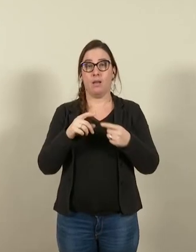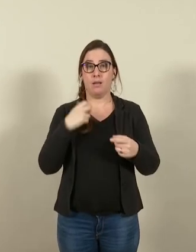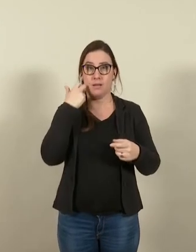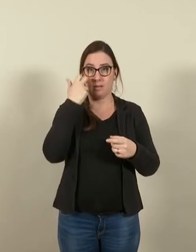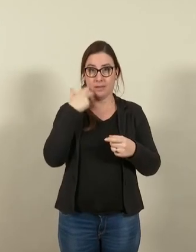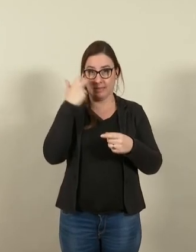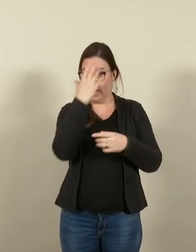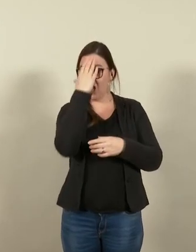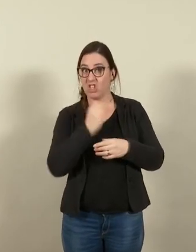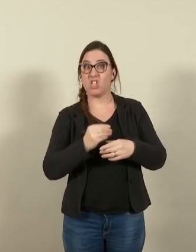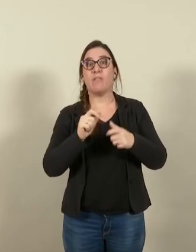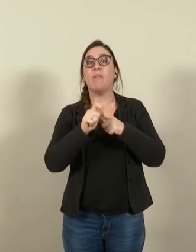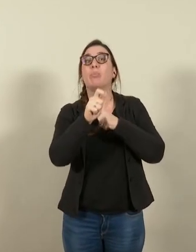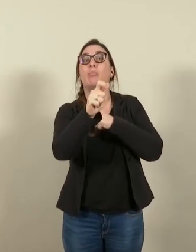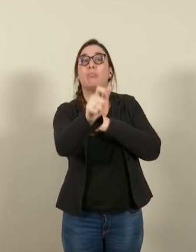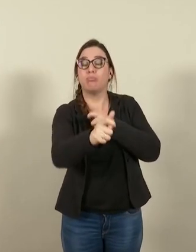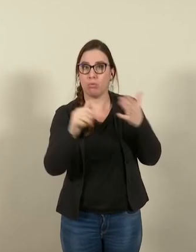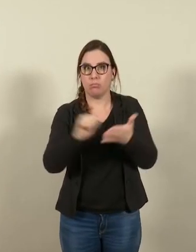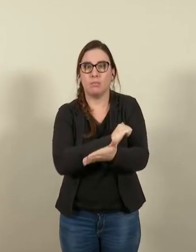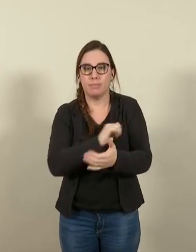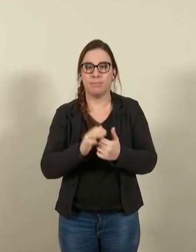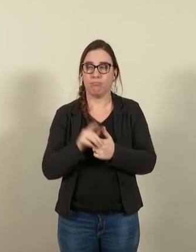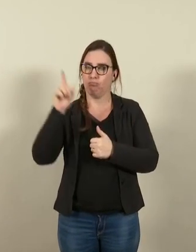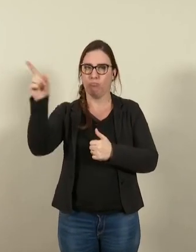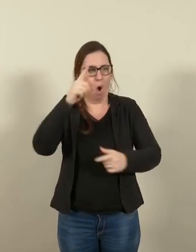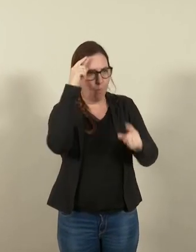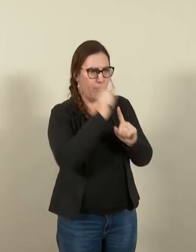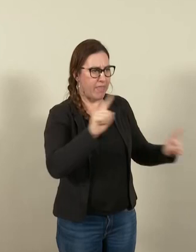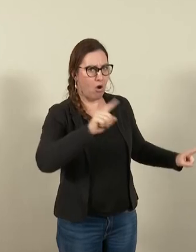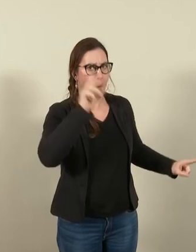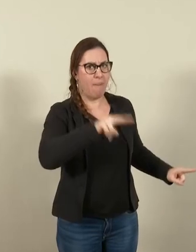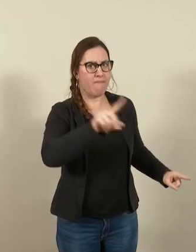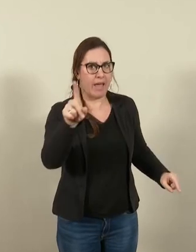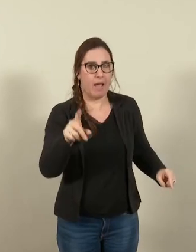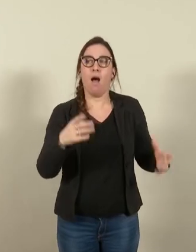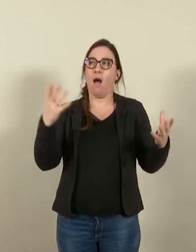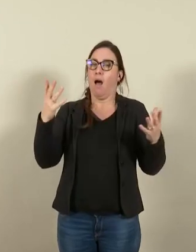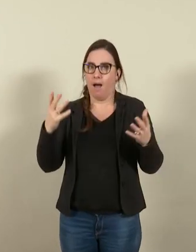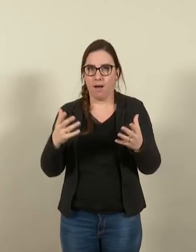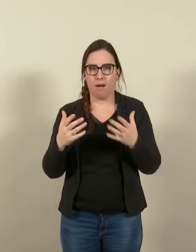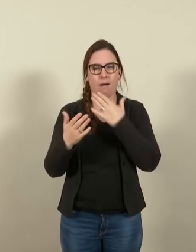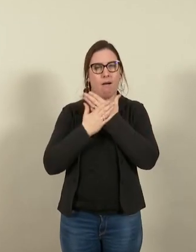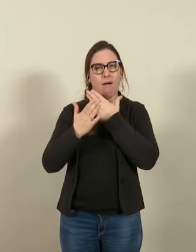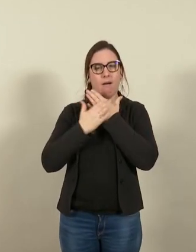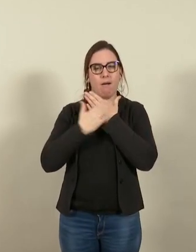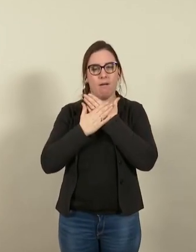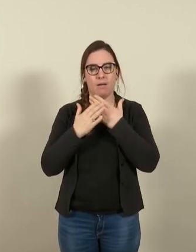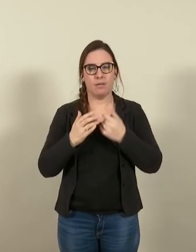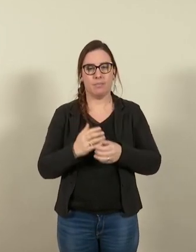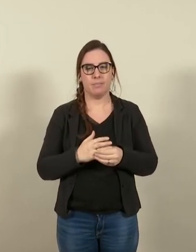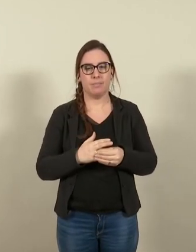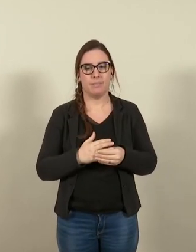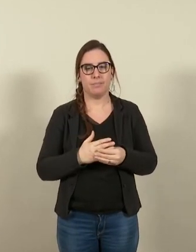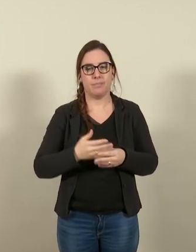TGV ok la CNCF donc a démenti ce qui pour l'UR constitue donc une alerte doit doute même donc être